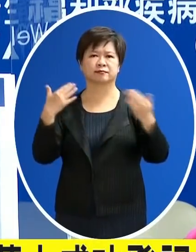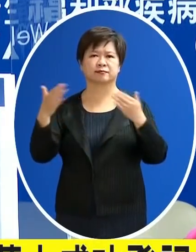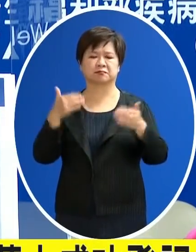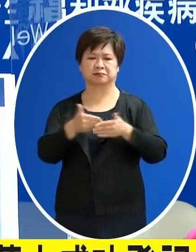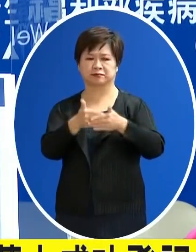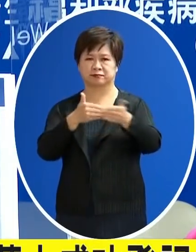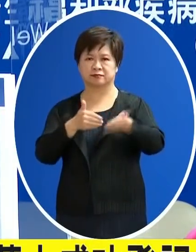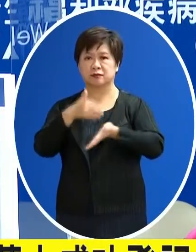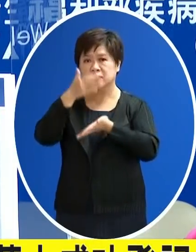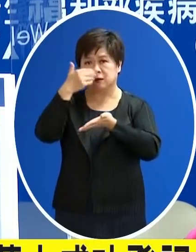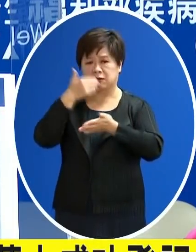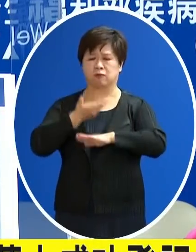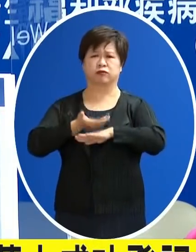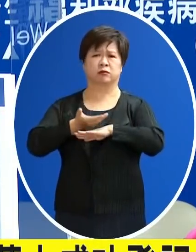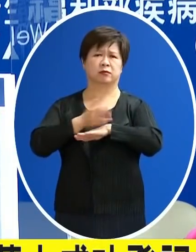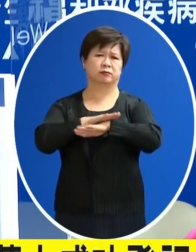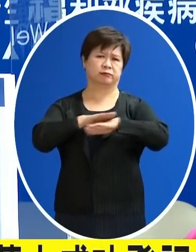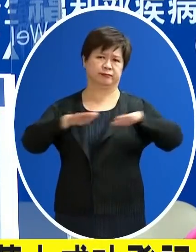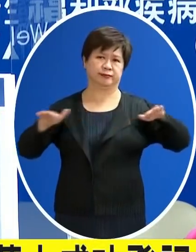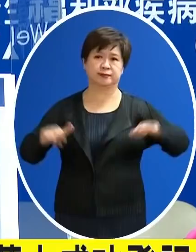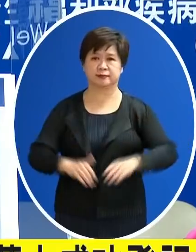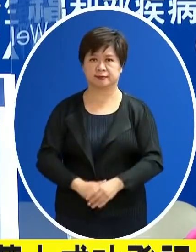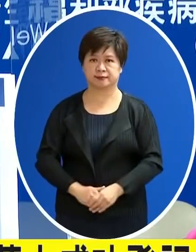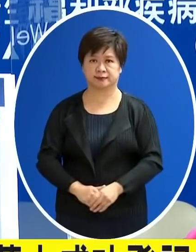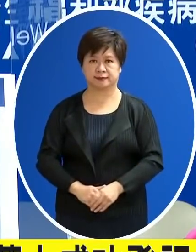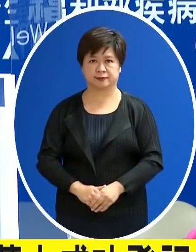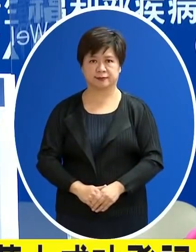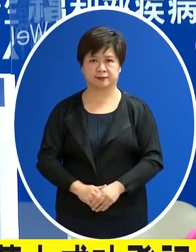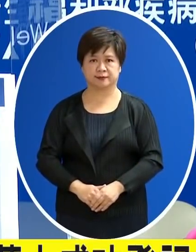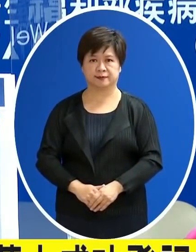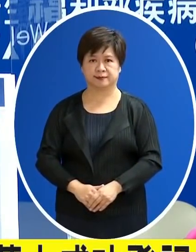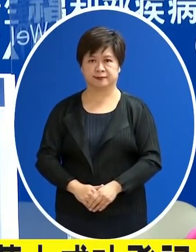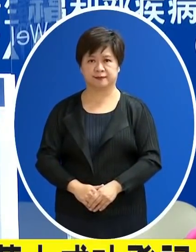对于用餐会比较安心。